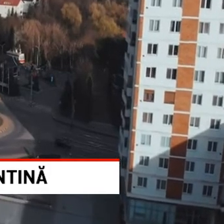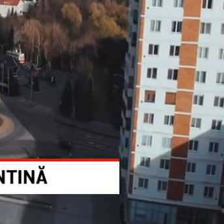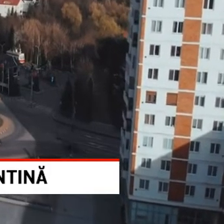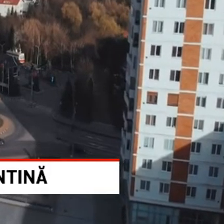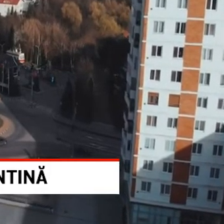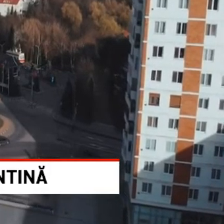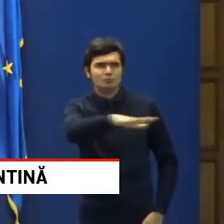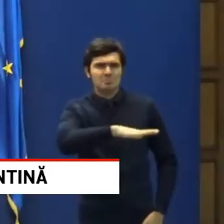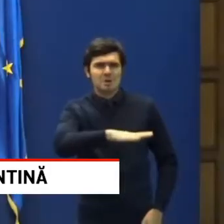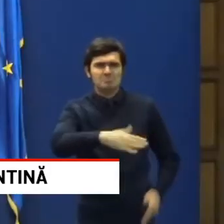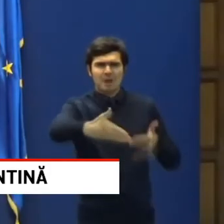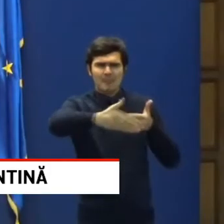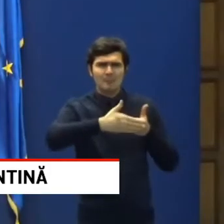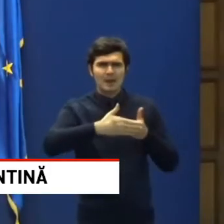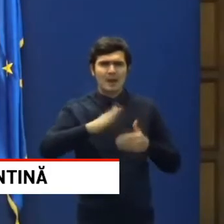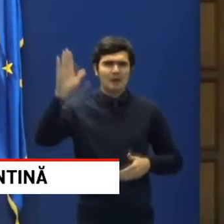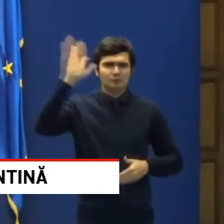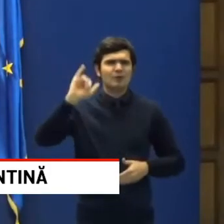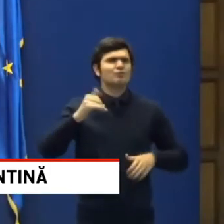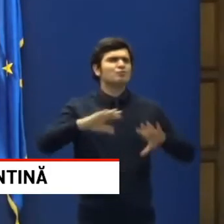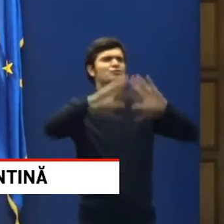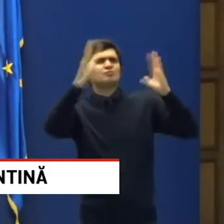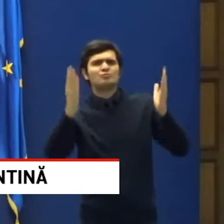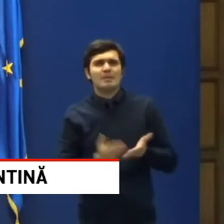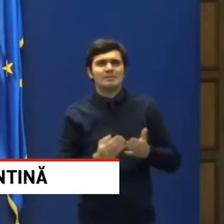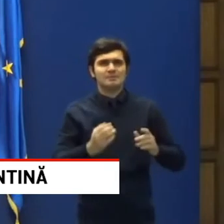zonele limitrofe și din toată țara.